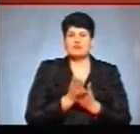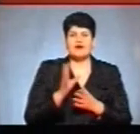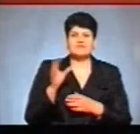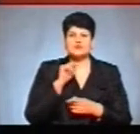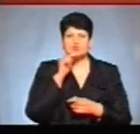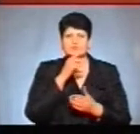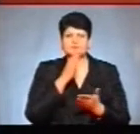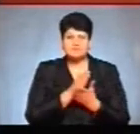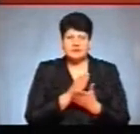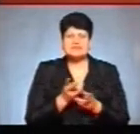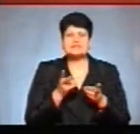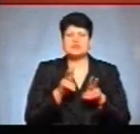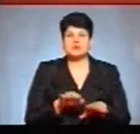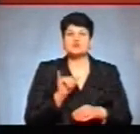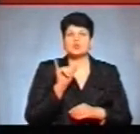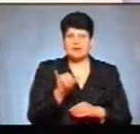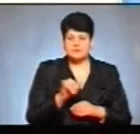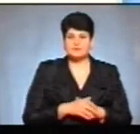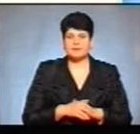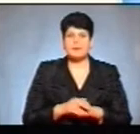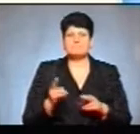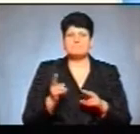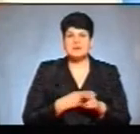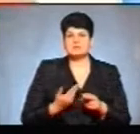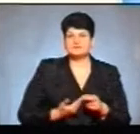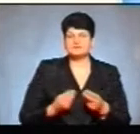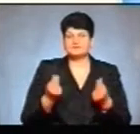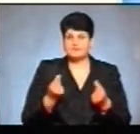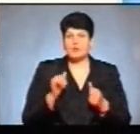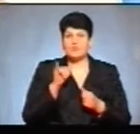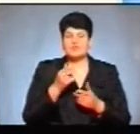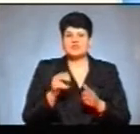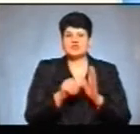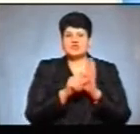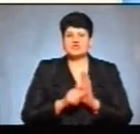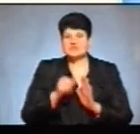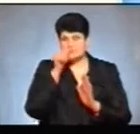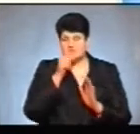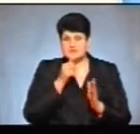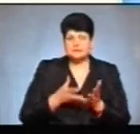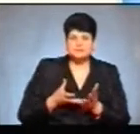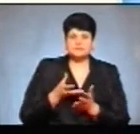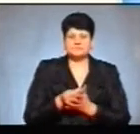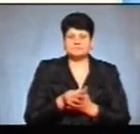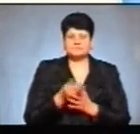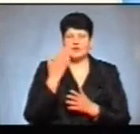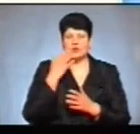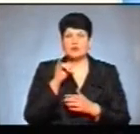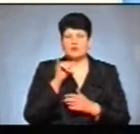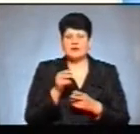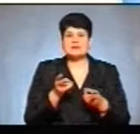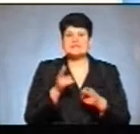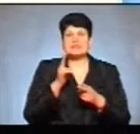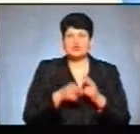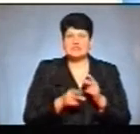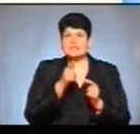зекономив, залишається у тебе. При безготівковому варіанті у вас 6 місяців ви розраховуєтесь, і коли у вас закінчується